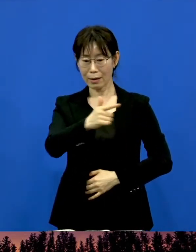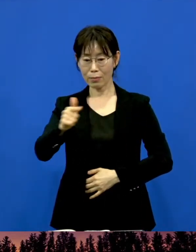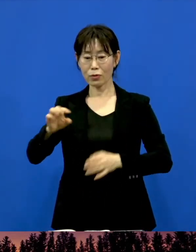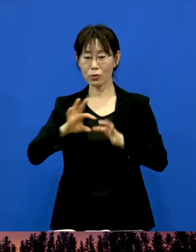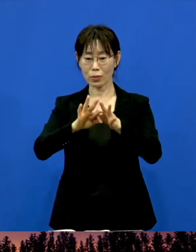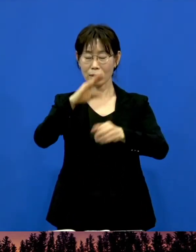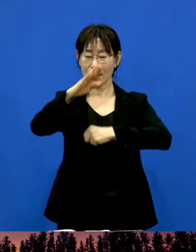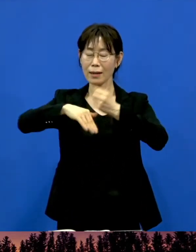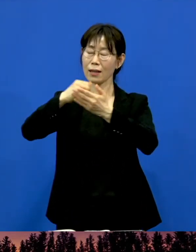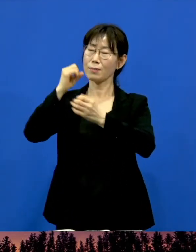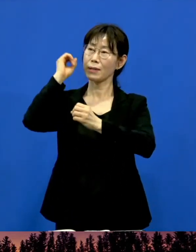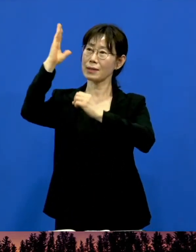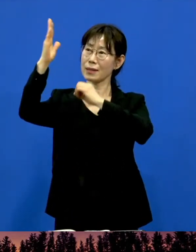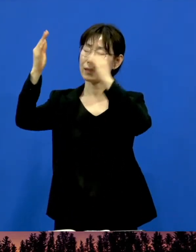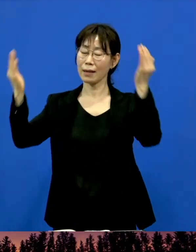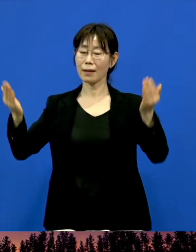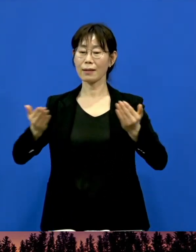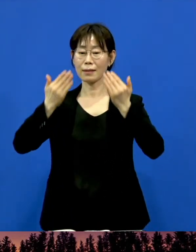것들이 느껴지고요,